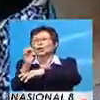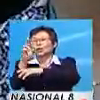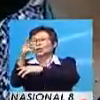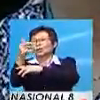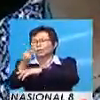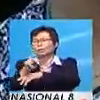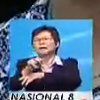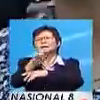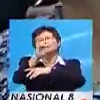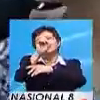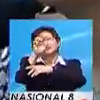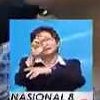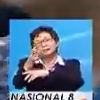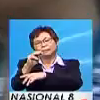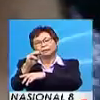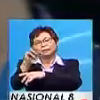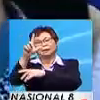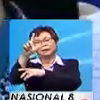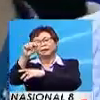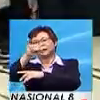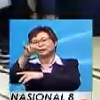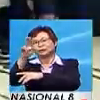samaju dan